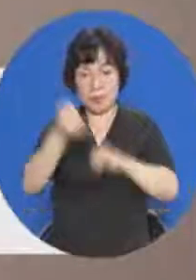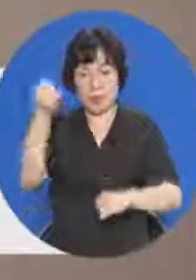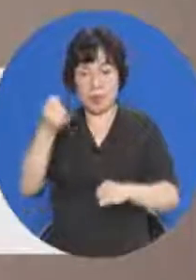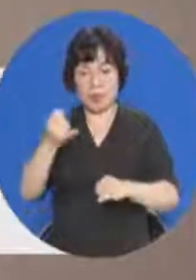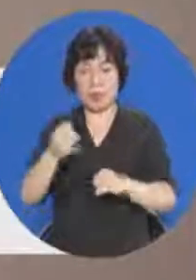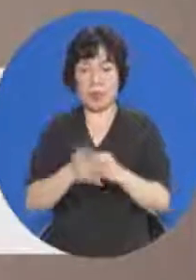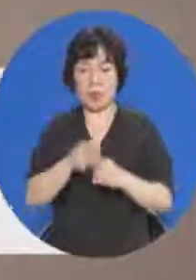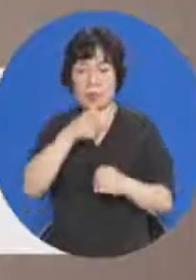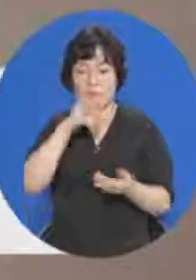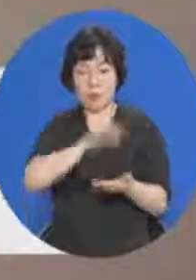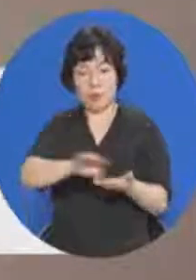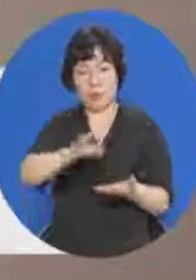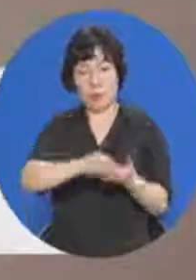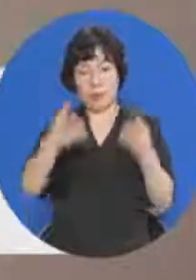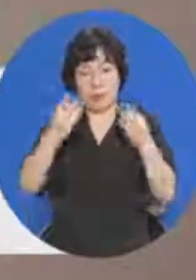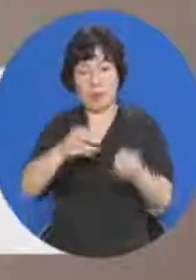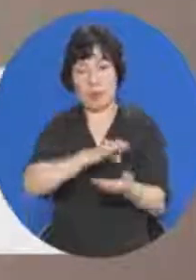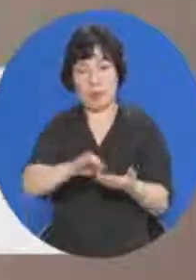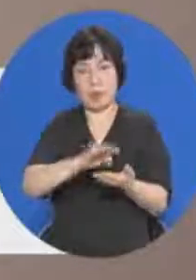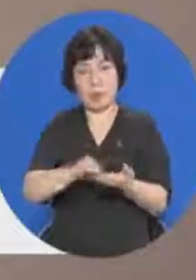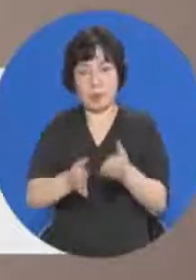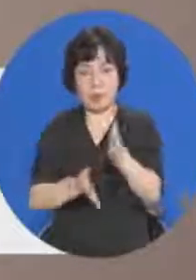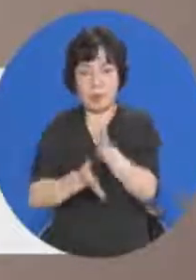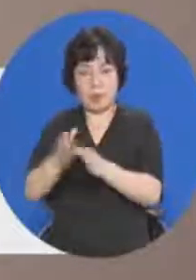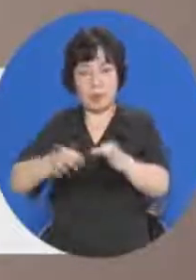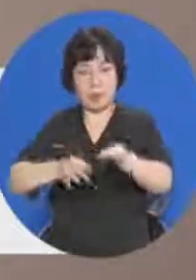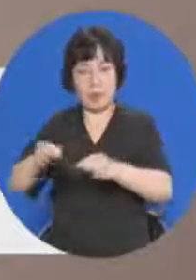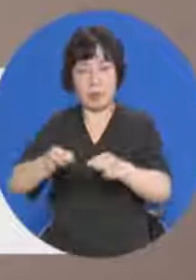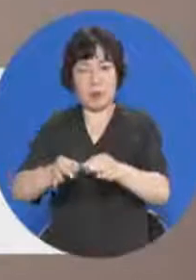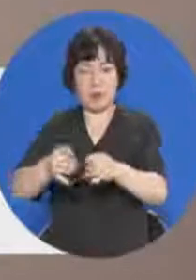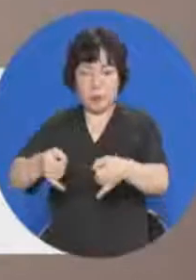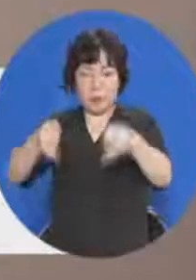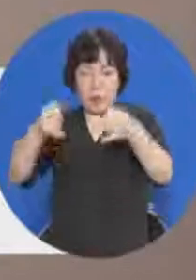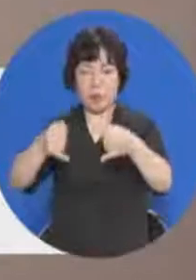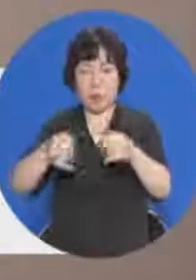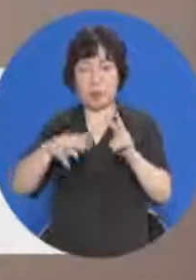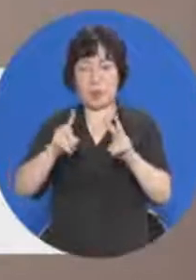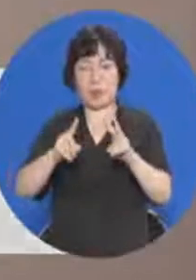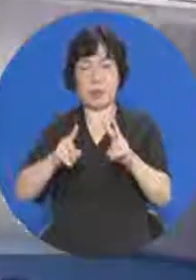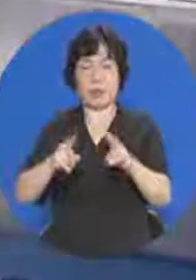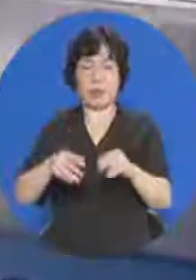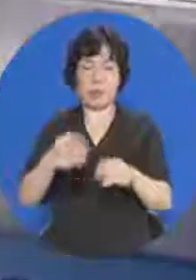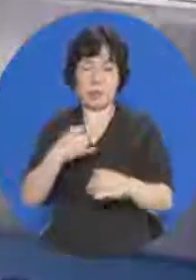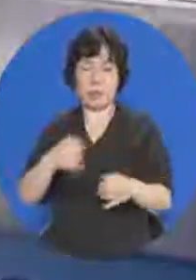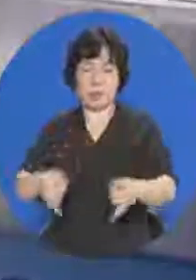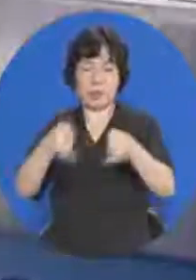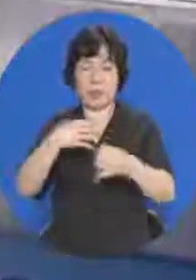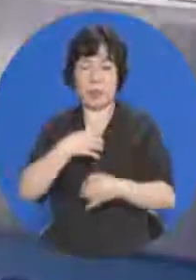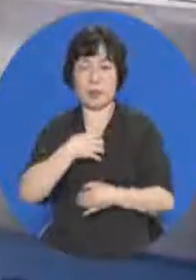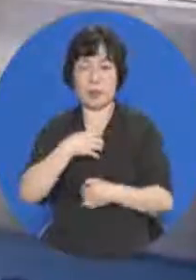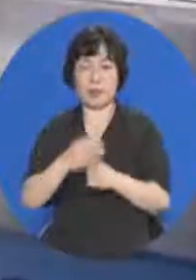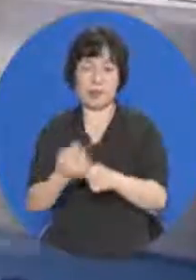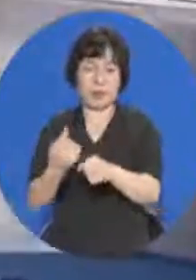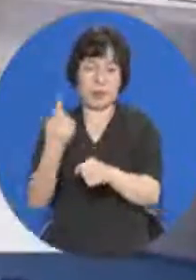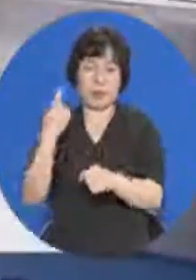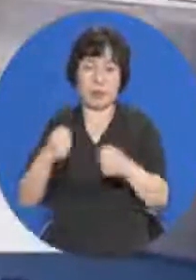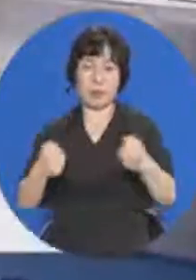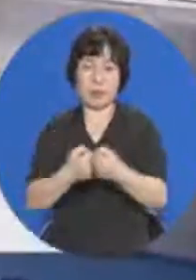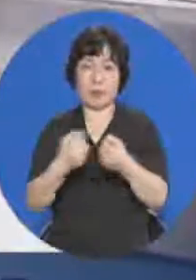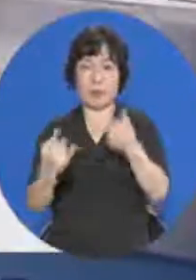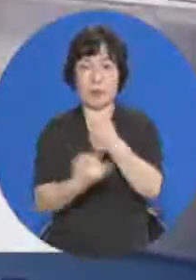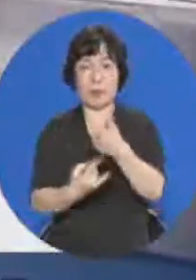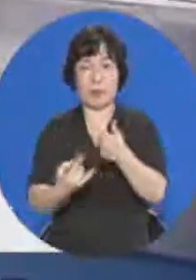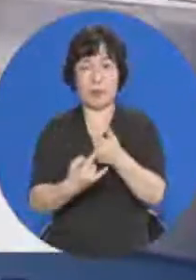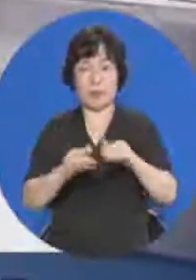지하수, 상하수도 과다하게 쓰라. 시장이 부도내기 또 2차 위기에 닥치게 됩니다. 지난해 분쟁조정위원회가